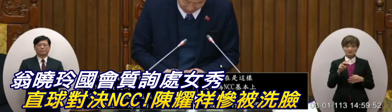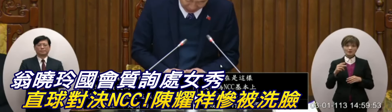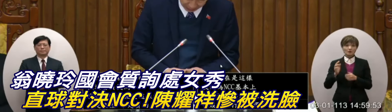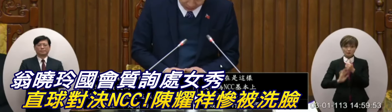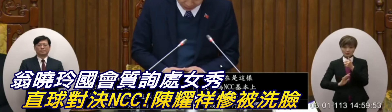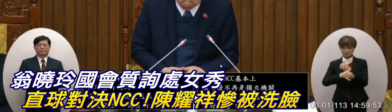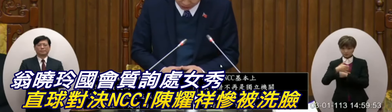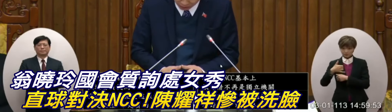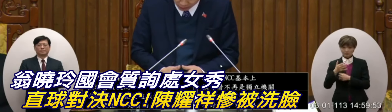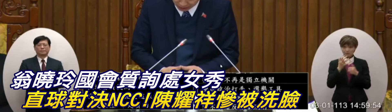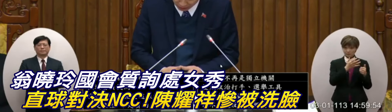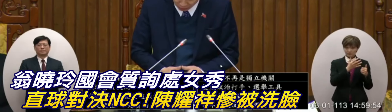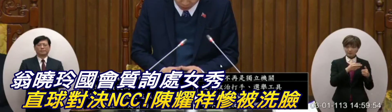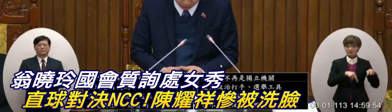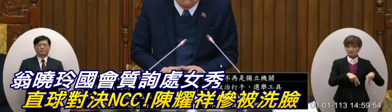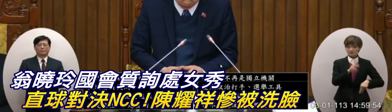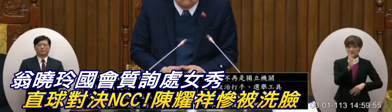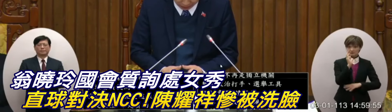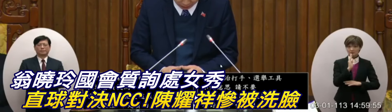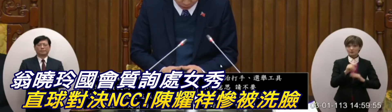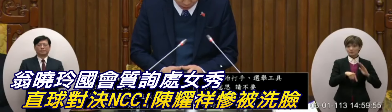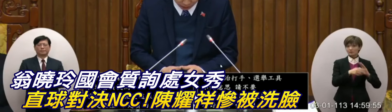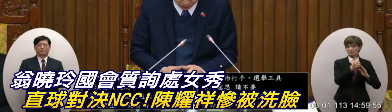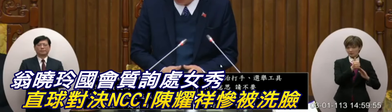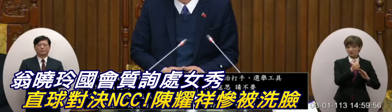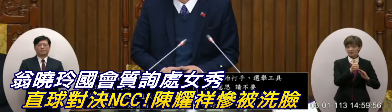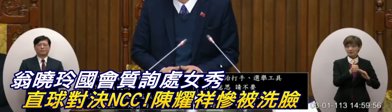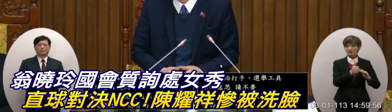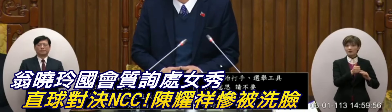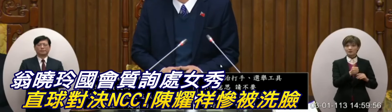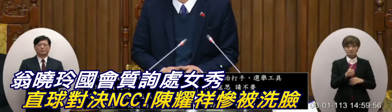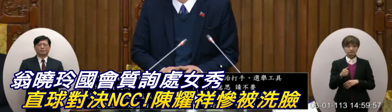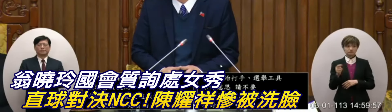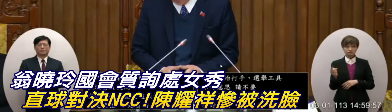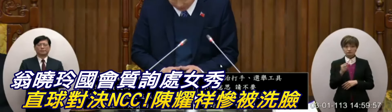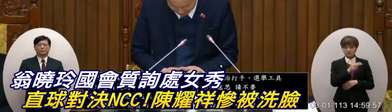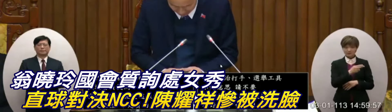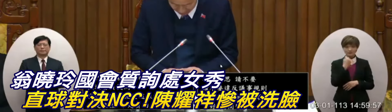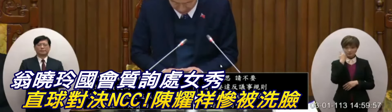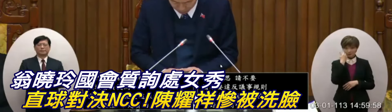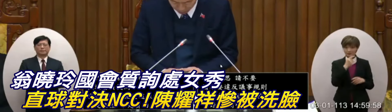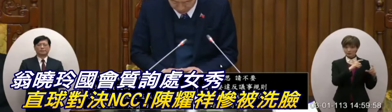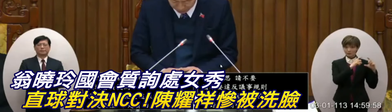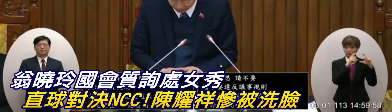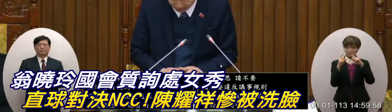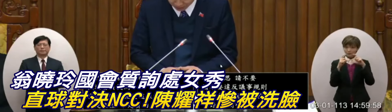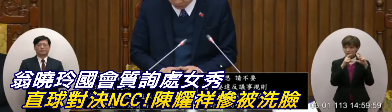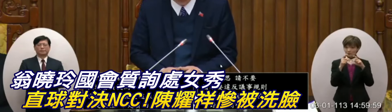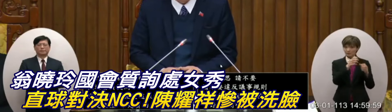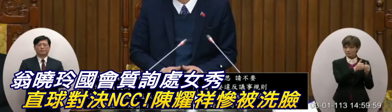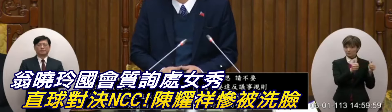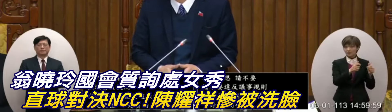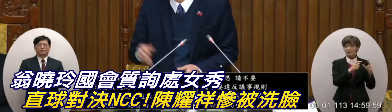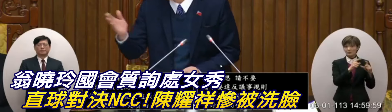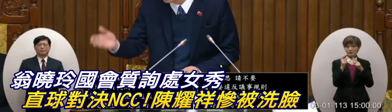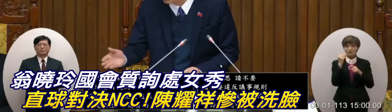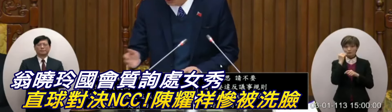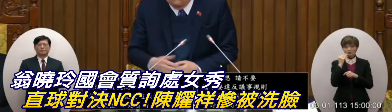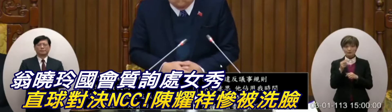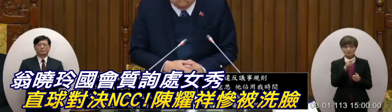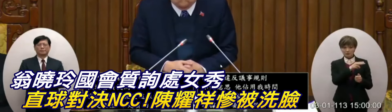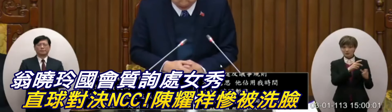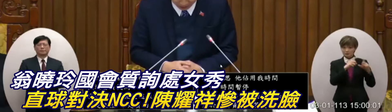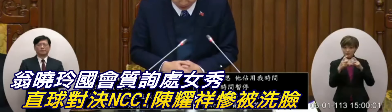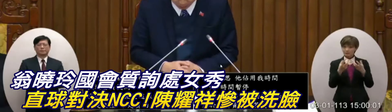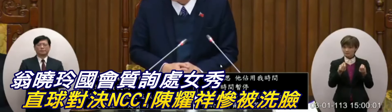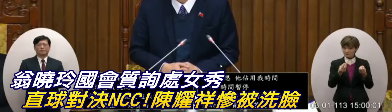复，是由行政院院长或质询委员指定之有关部会首长答复。委员如果没有指